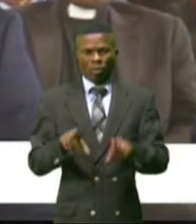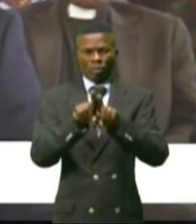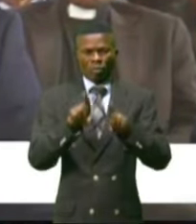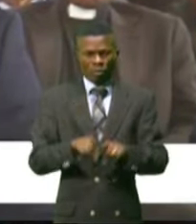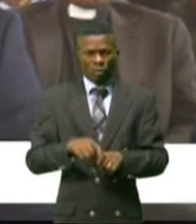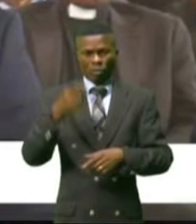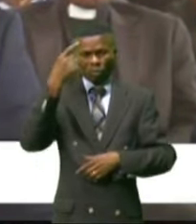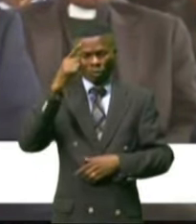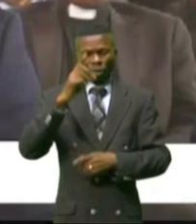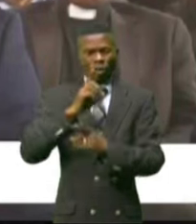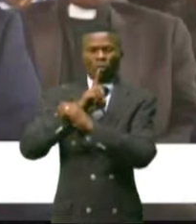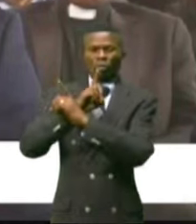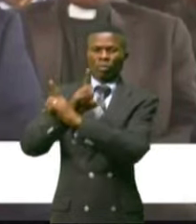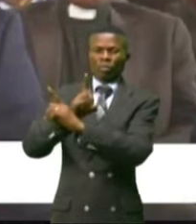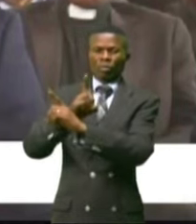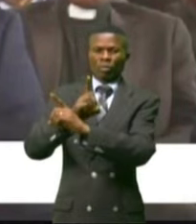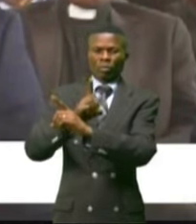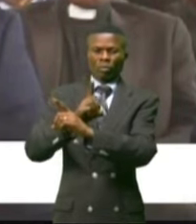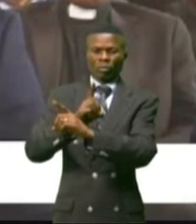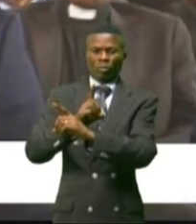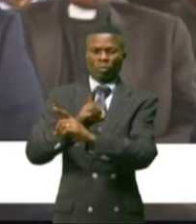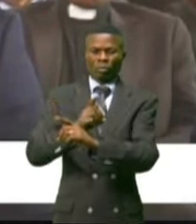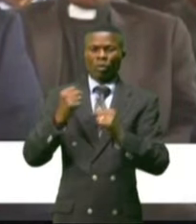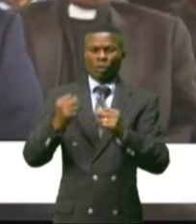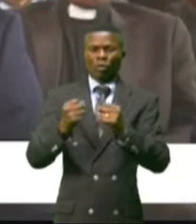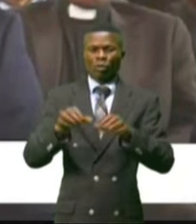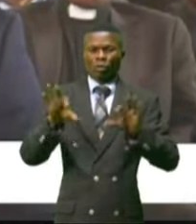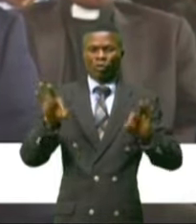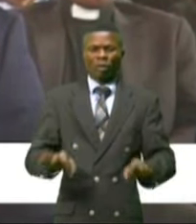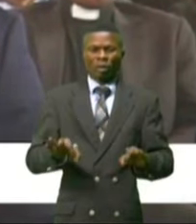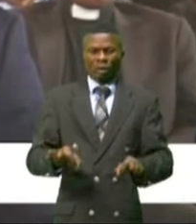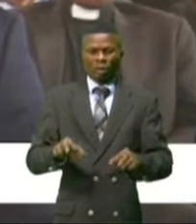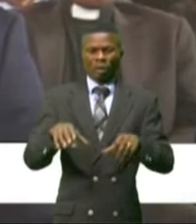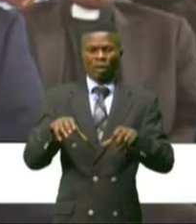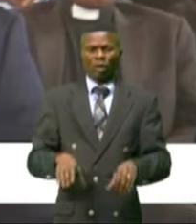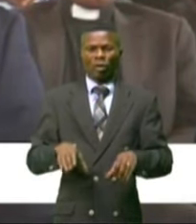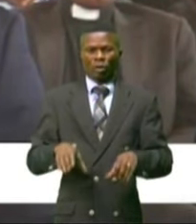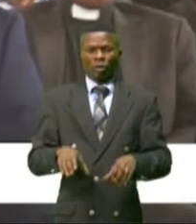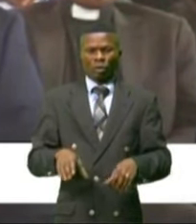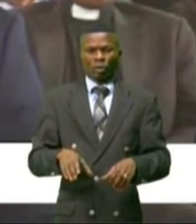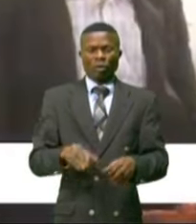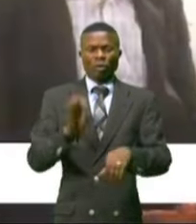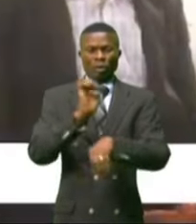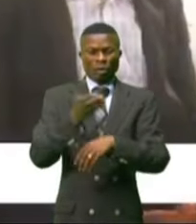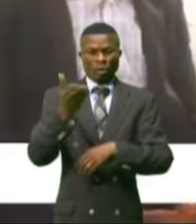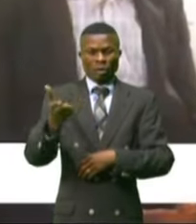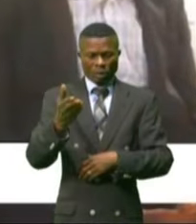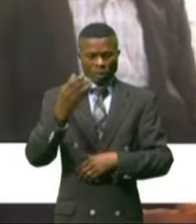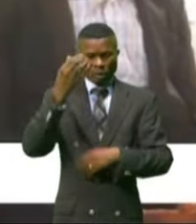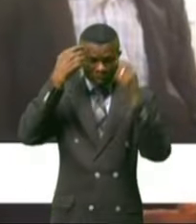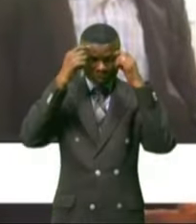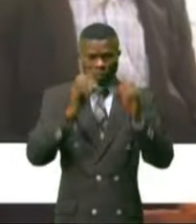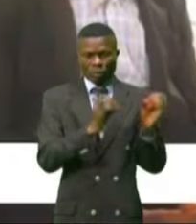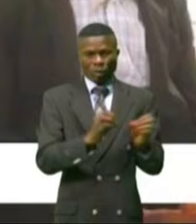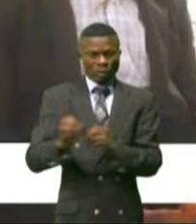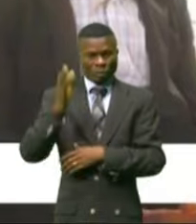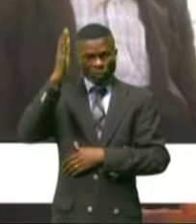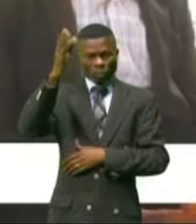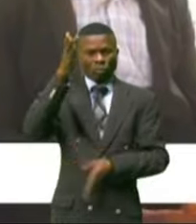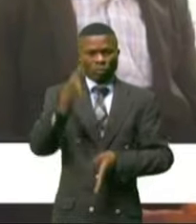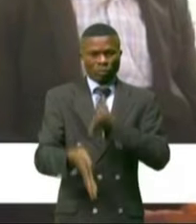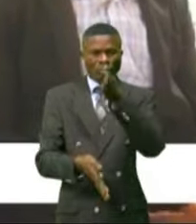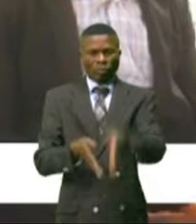afin de protéger notre intégrité territoriale. Cette dernière tient à organiser prochainement une